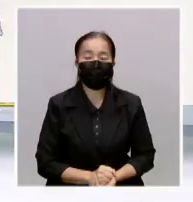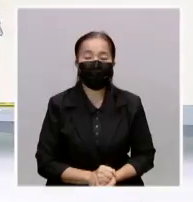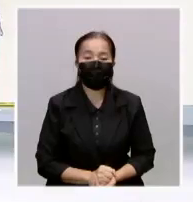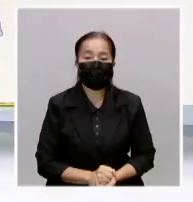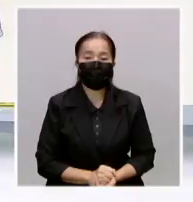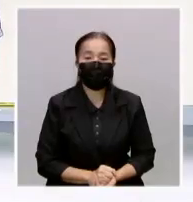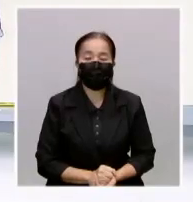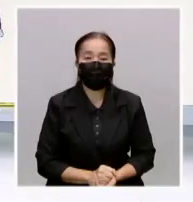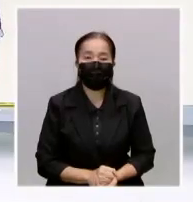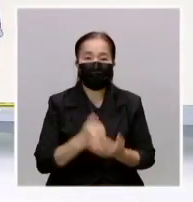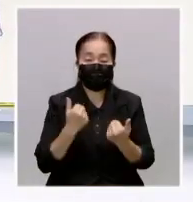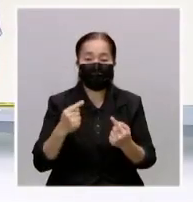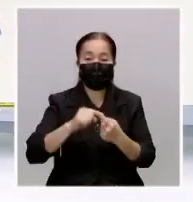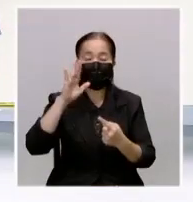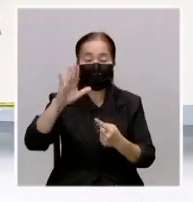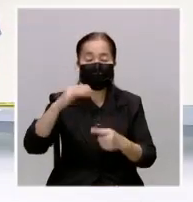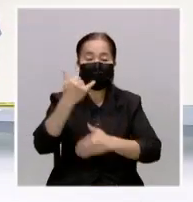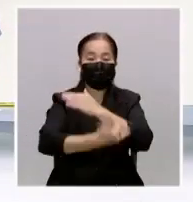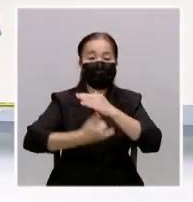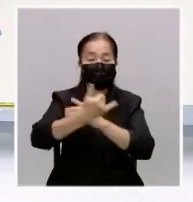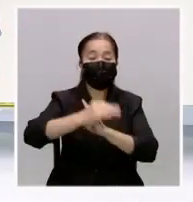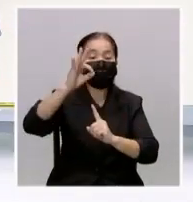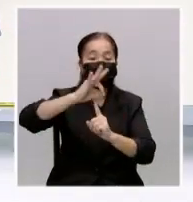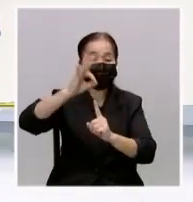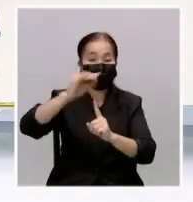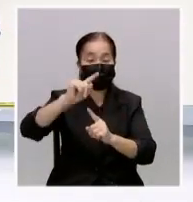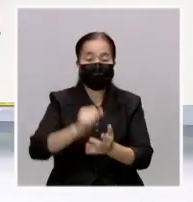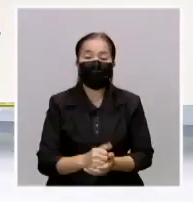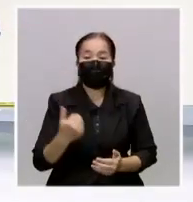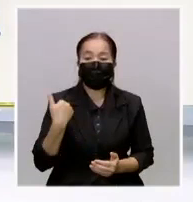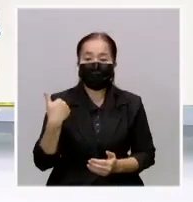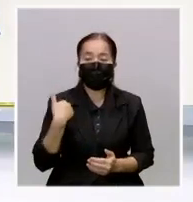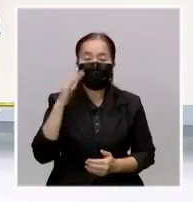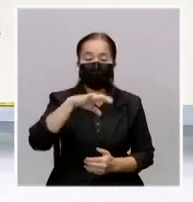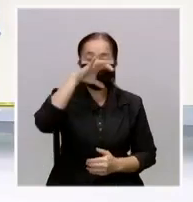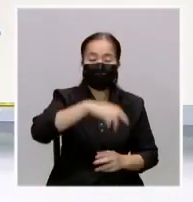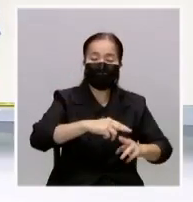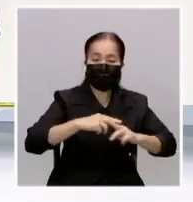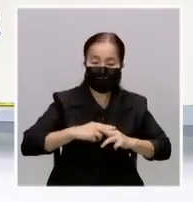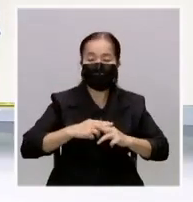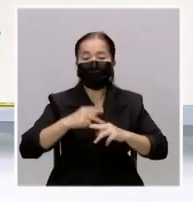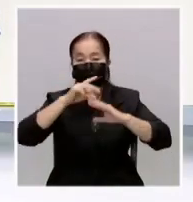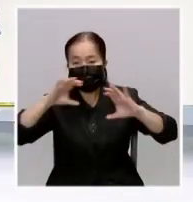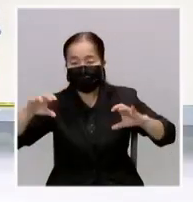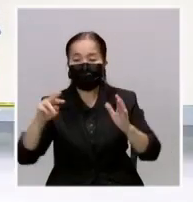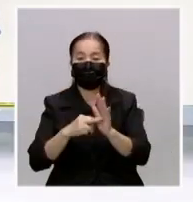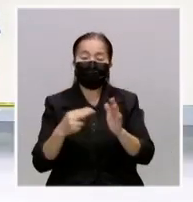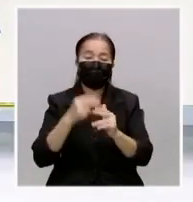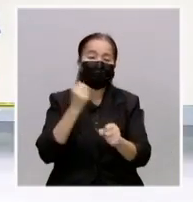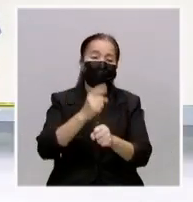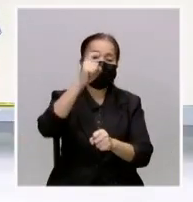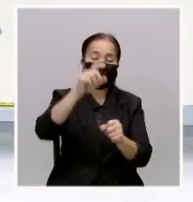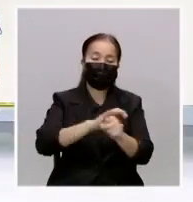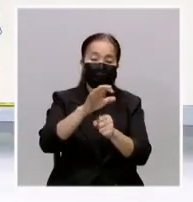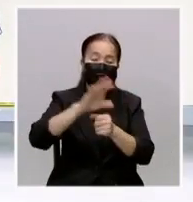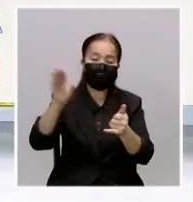ดูสถานการณ์โควิด19ในเนปาลนะคะตอนนี้เกิดวิกฤตทั้งในโรงพยาบาลของรัฐและเอกชนค่ะที่ไม่สามารถรองรับผู้ติดเชื้อโควิ